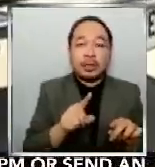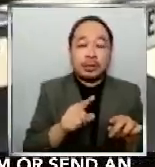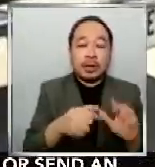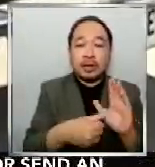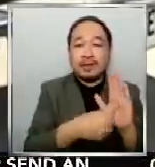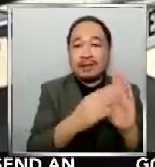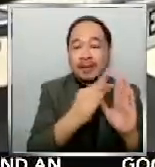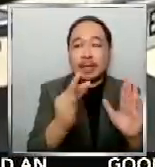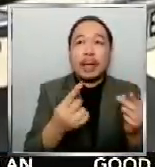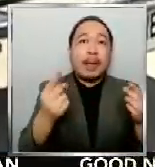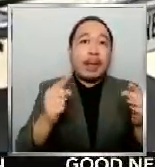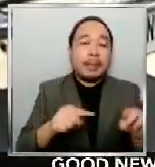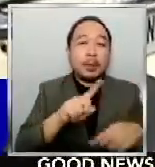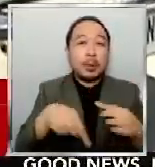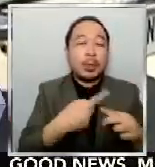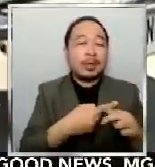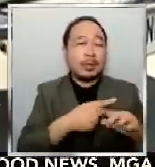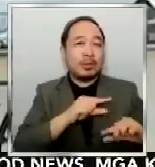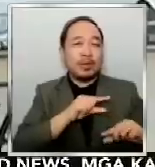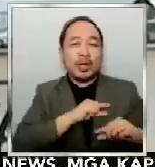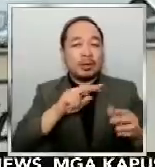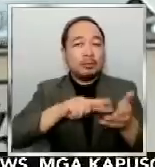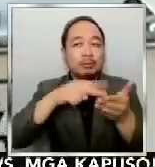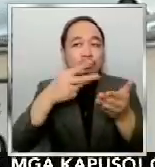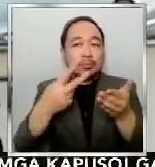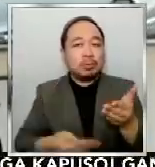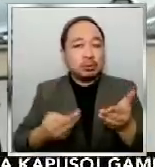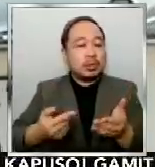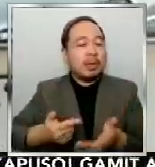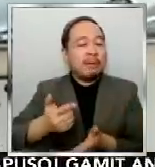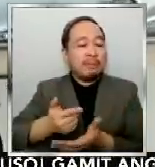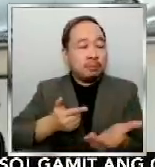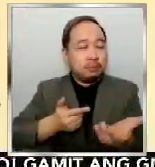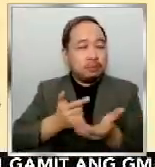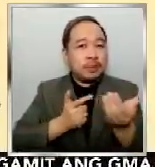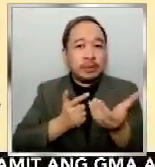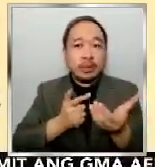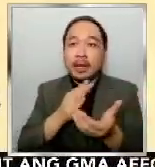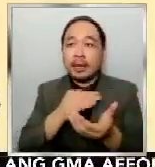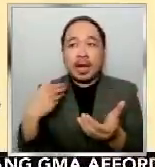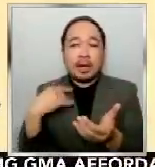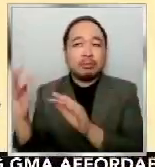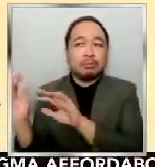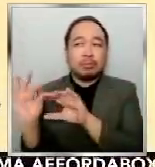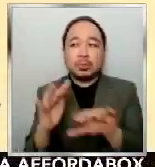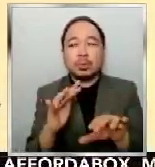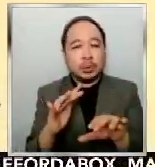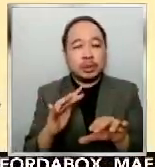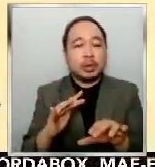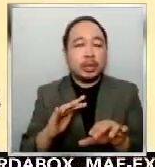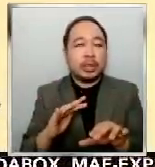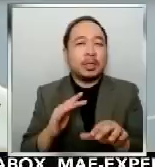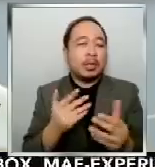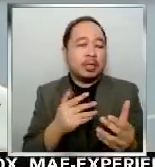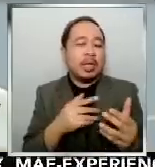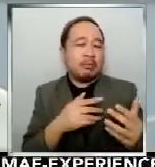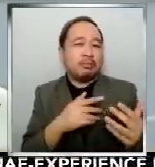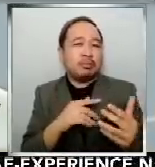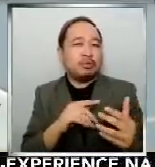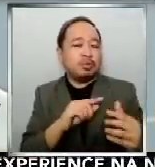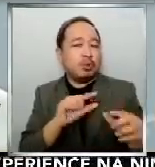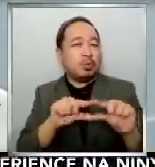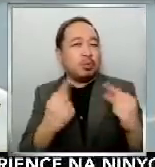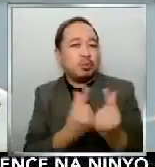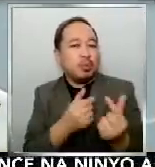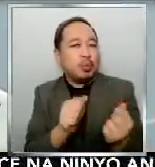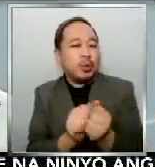na nakahulog ng baril at may dumating na armado grupo hanggang mauwi sa barilan. Ayon sa pulisya, mga tauhan ng tumatakbong